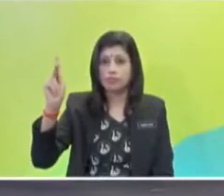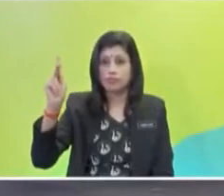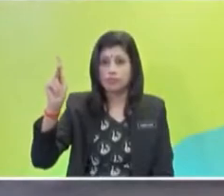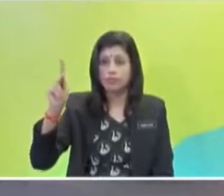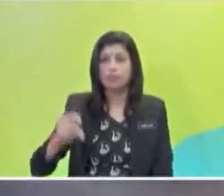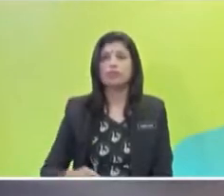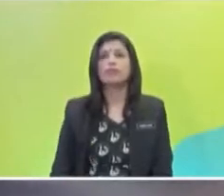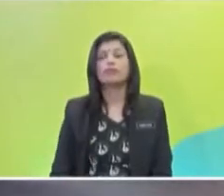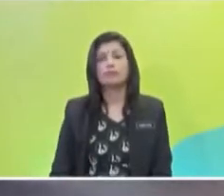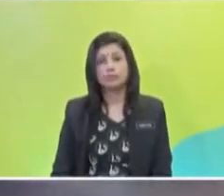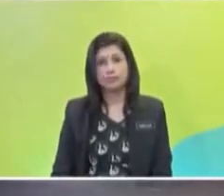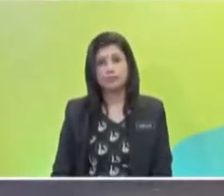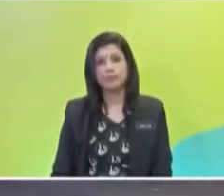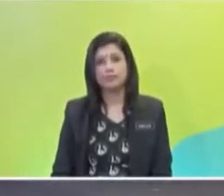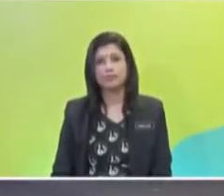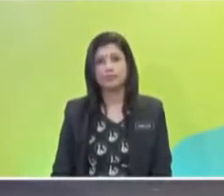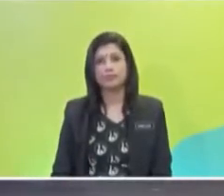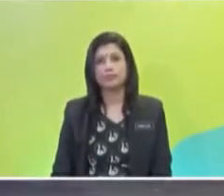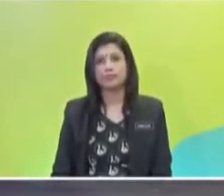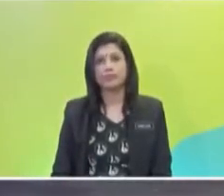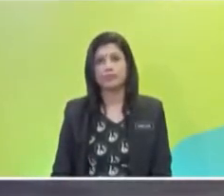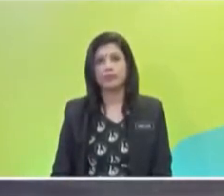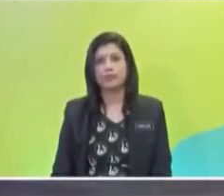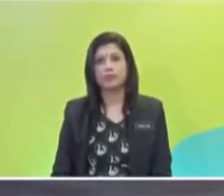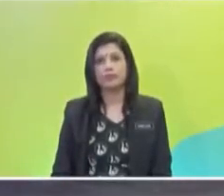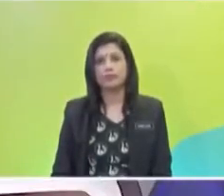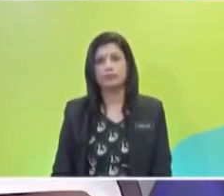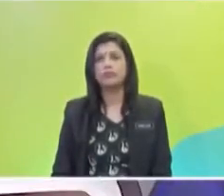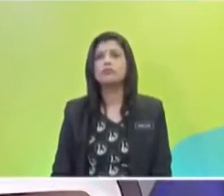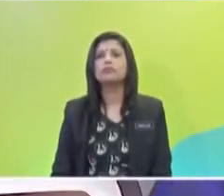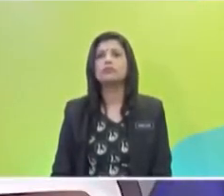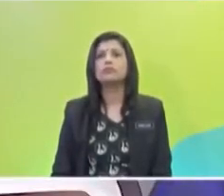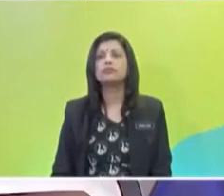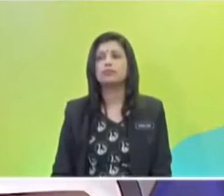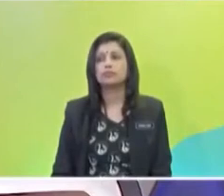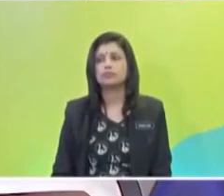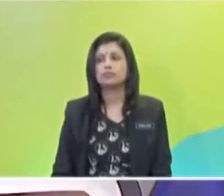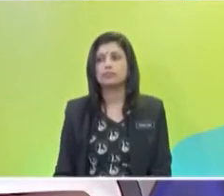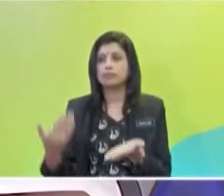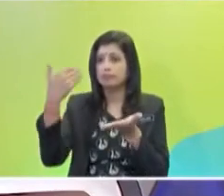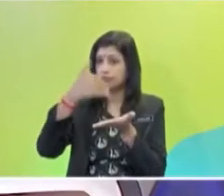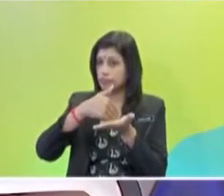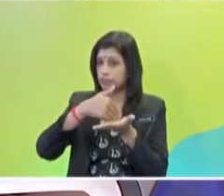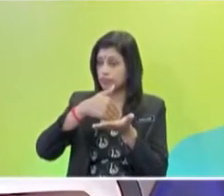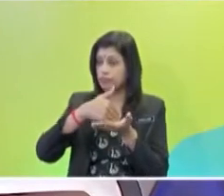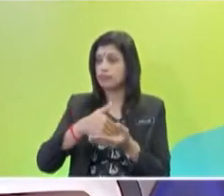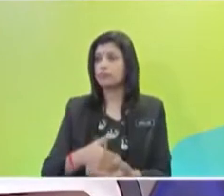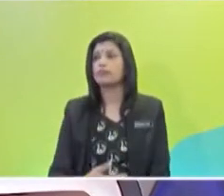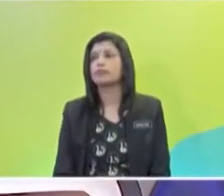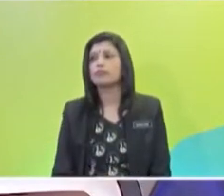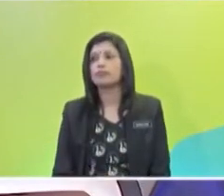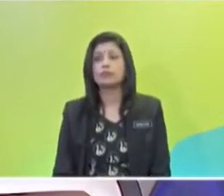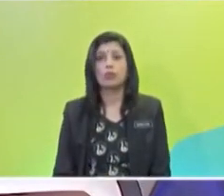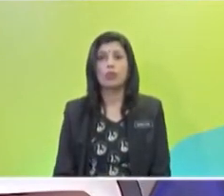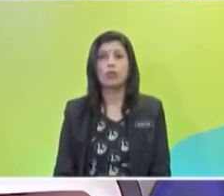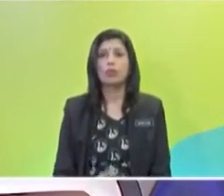J-E-J-R-U-K-R-O. Jero. Okey, jom kita lihat menu seterusnya. Wah, menu seterusnya ni menu